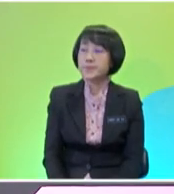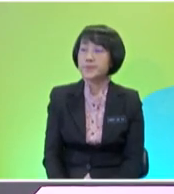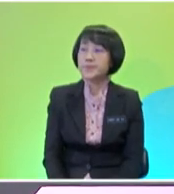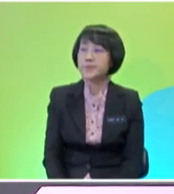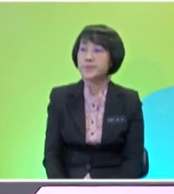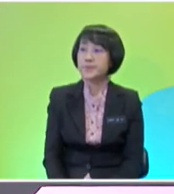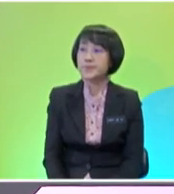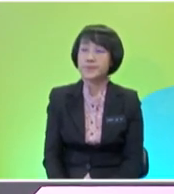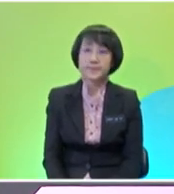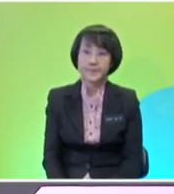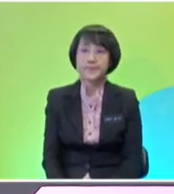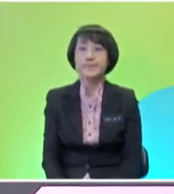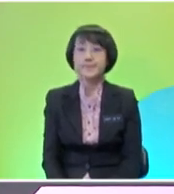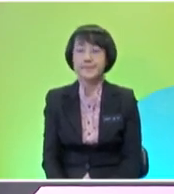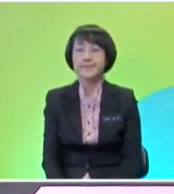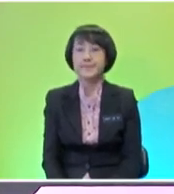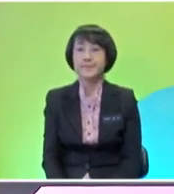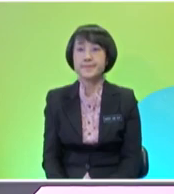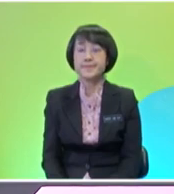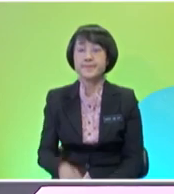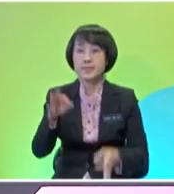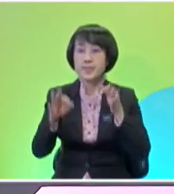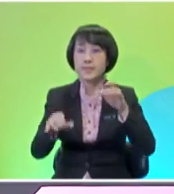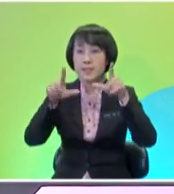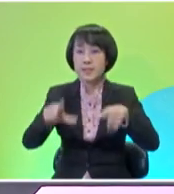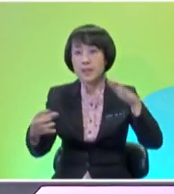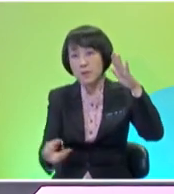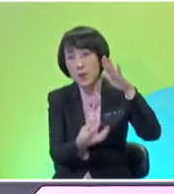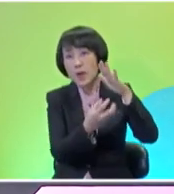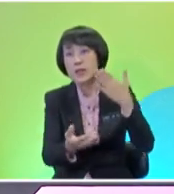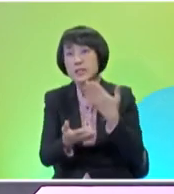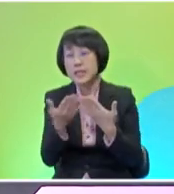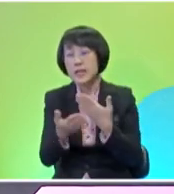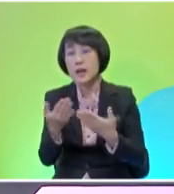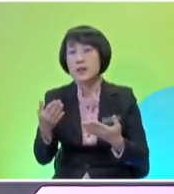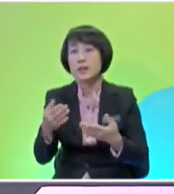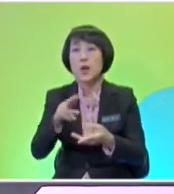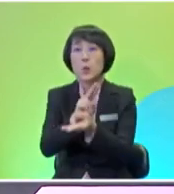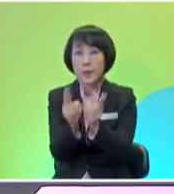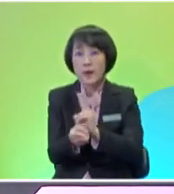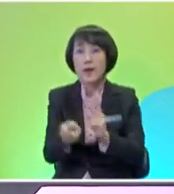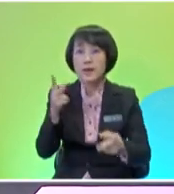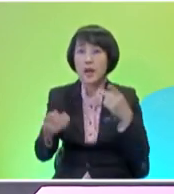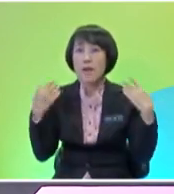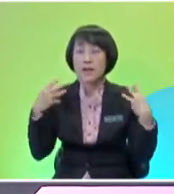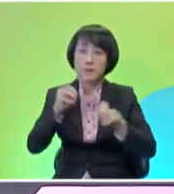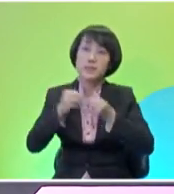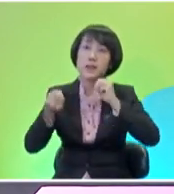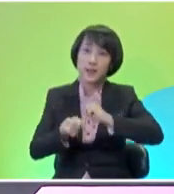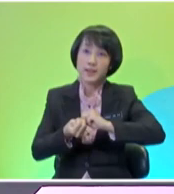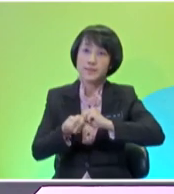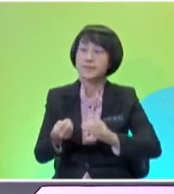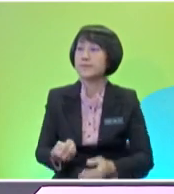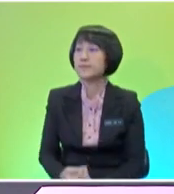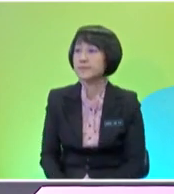Masa itulah murid-murid nangis cari cikgu. Ke mana cikgu suruh dah tolong? Dah tak jadi. Macam mana nak tolong? Tak jadi macam mana lah. Okey. Okay.